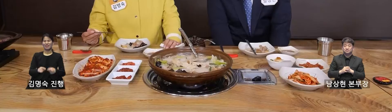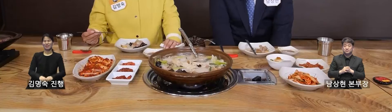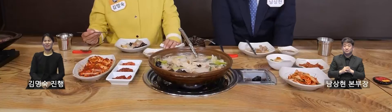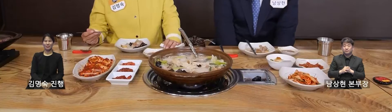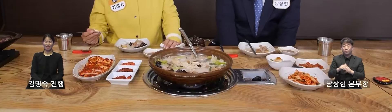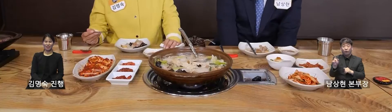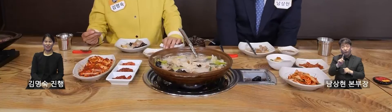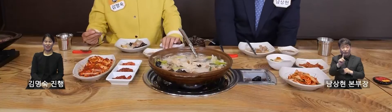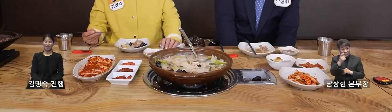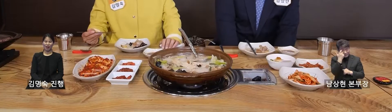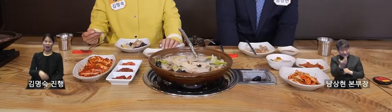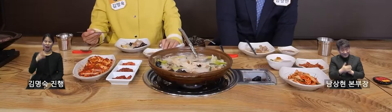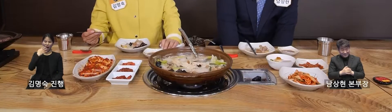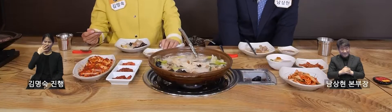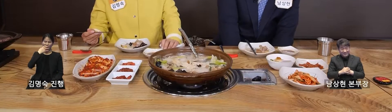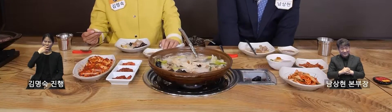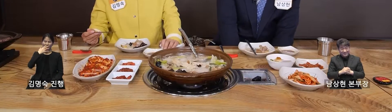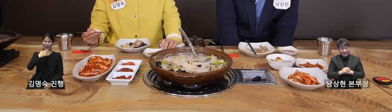어떠세요?